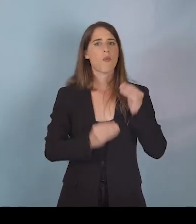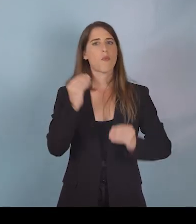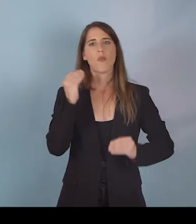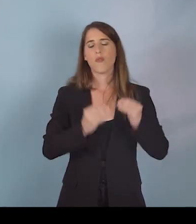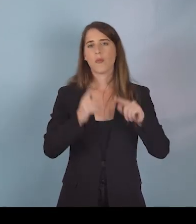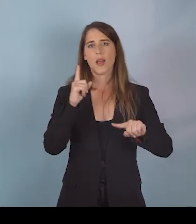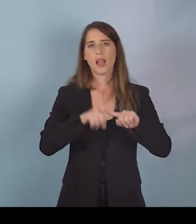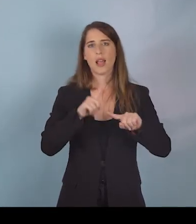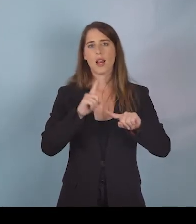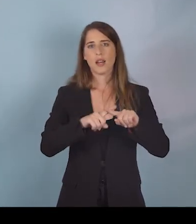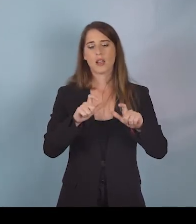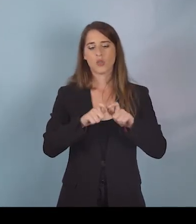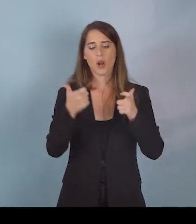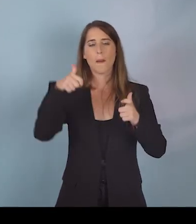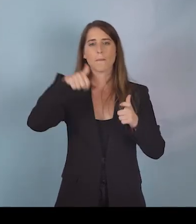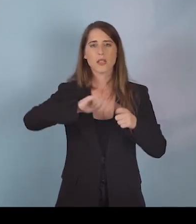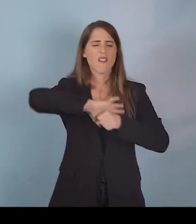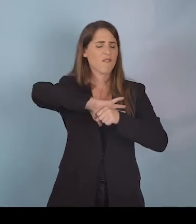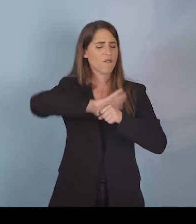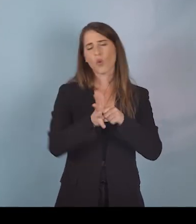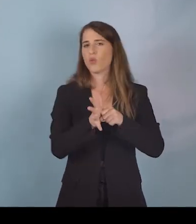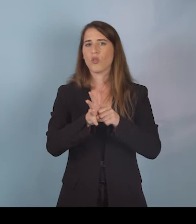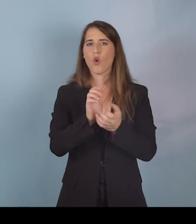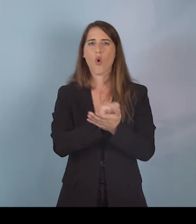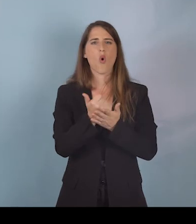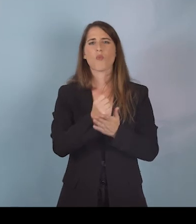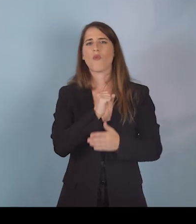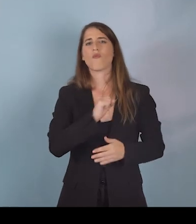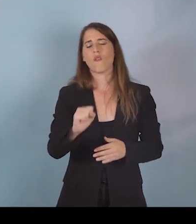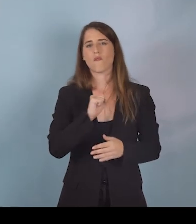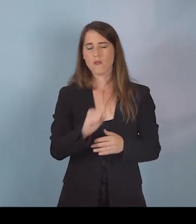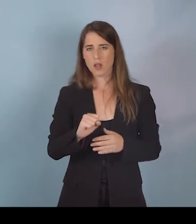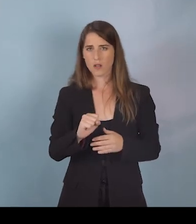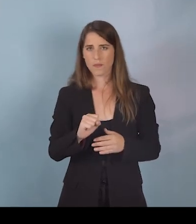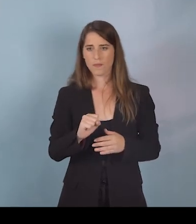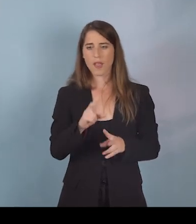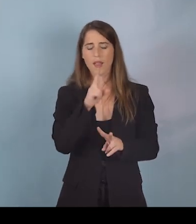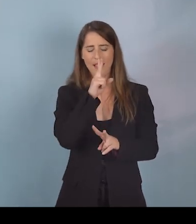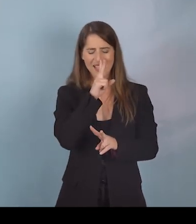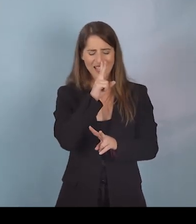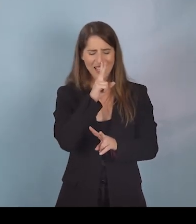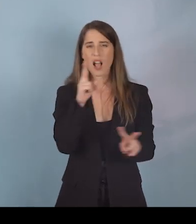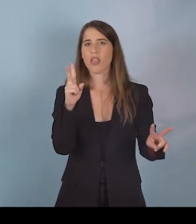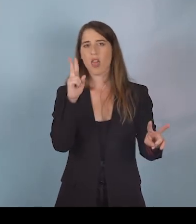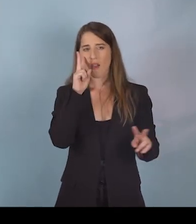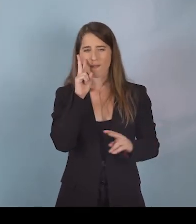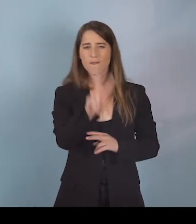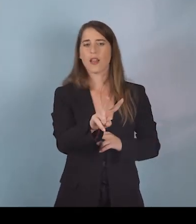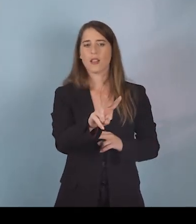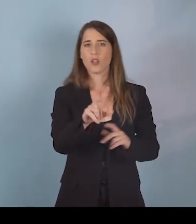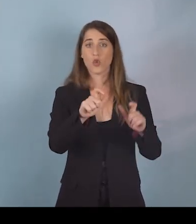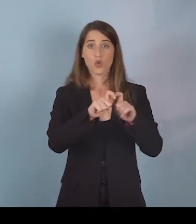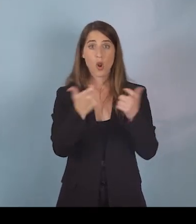Είναι ένα τεράστιο πρόβλημα για τα ελληνικά σχολεία η ομοφοβία που τα διακατέχει. Γιατί είναι πολύ ξεκάθαρο